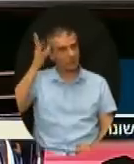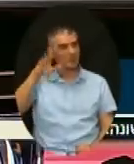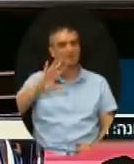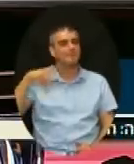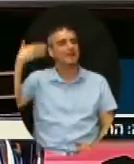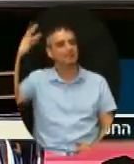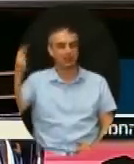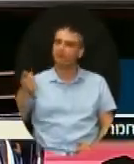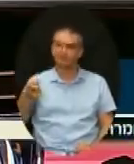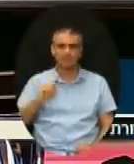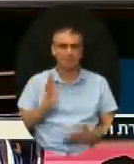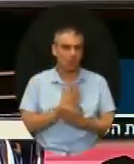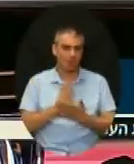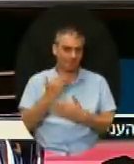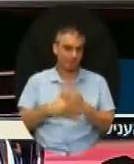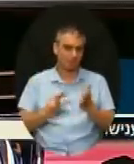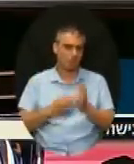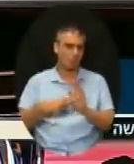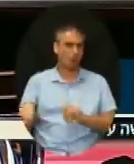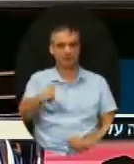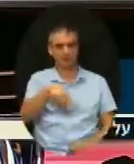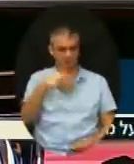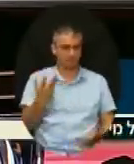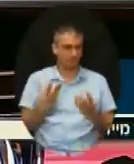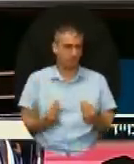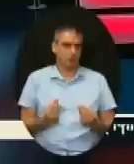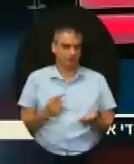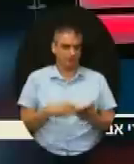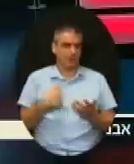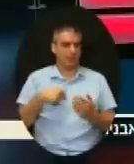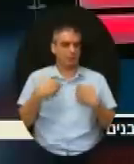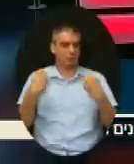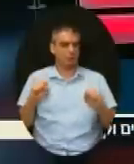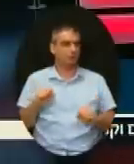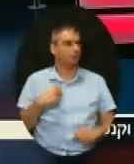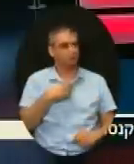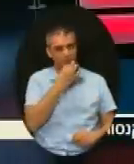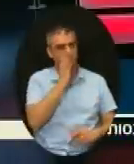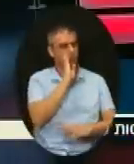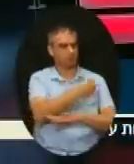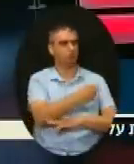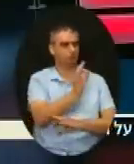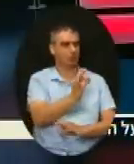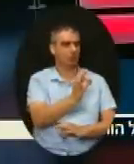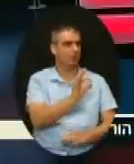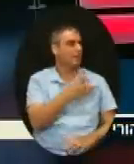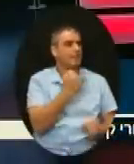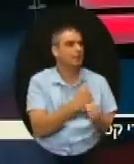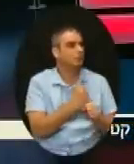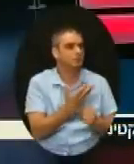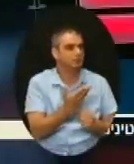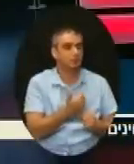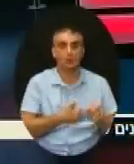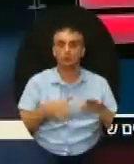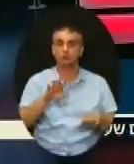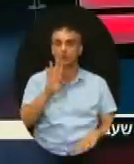מה יהיה, את זה קובעים בסוף פוליטיקאים. וטוב שכך, כי אנחנו בדמוקרטיה. בצורה מאוד ישירה, מעבר לדברים שאמר ראש